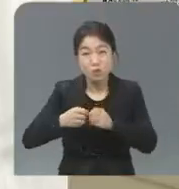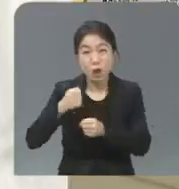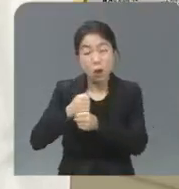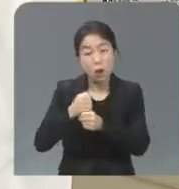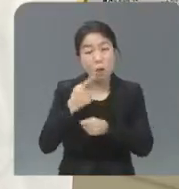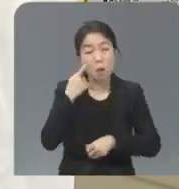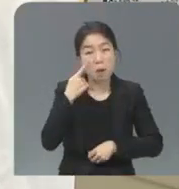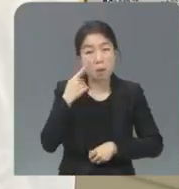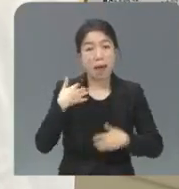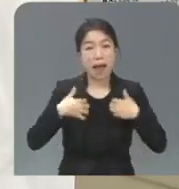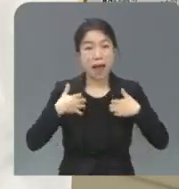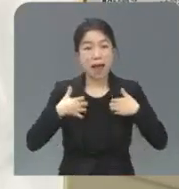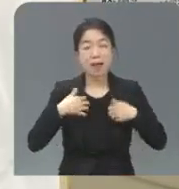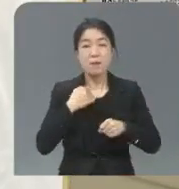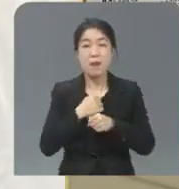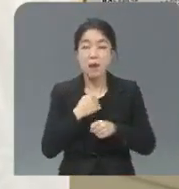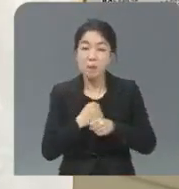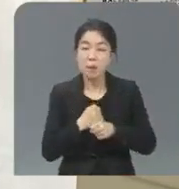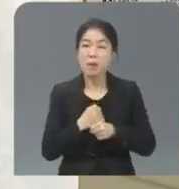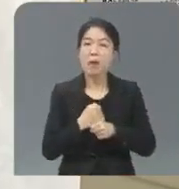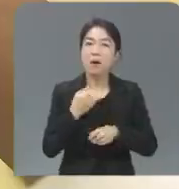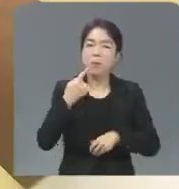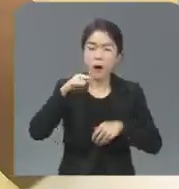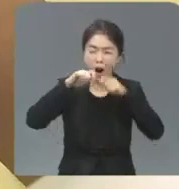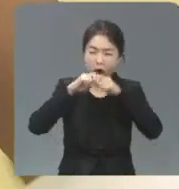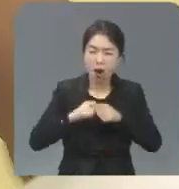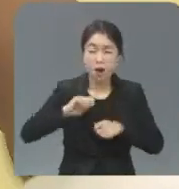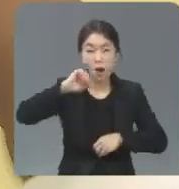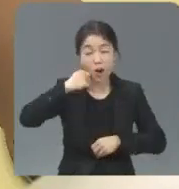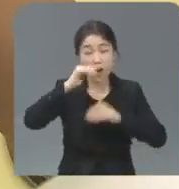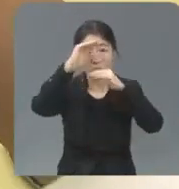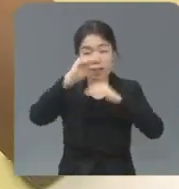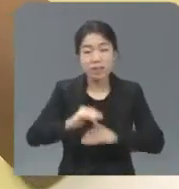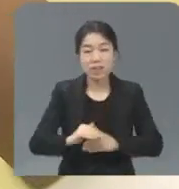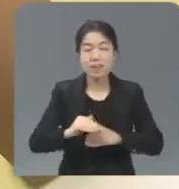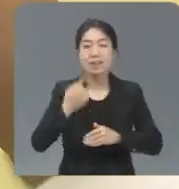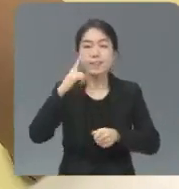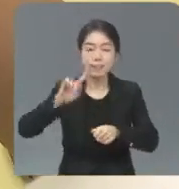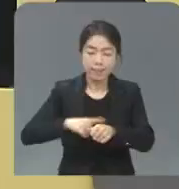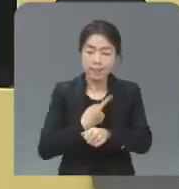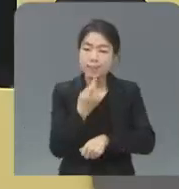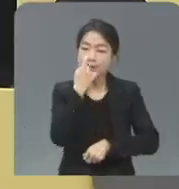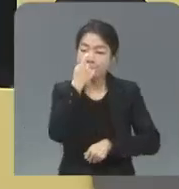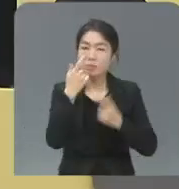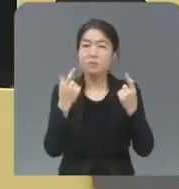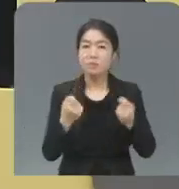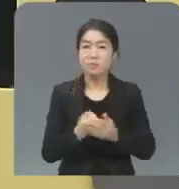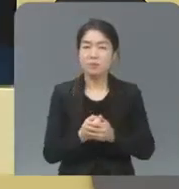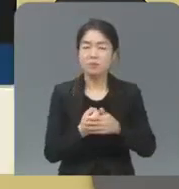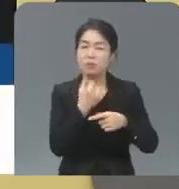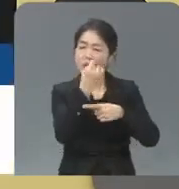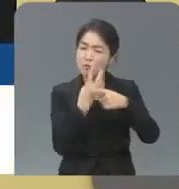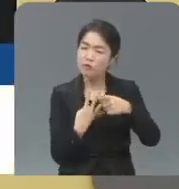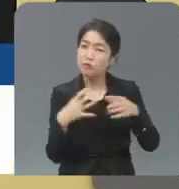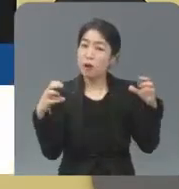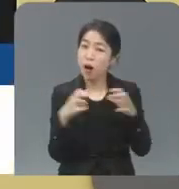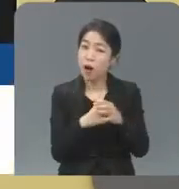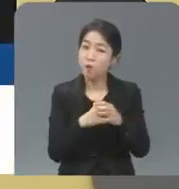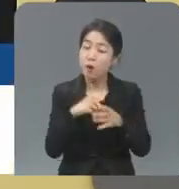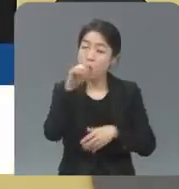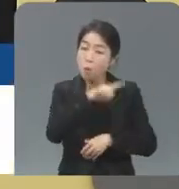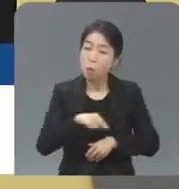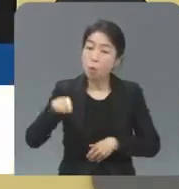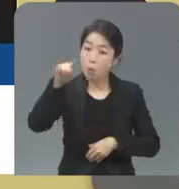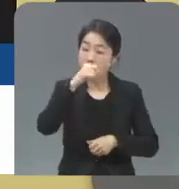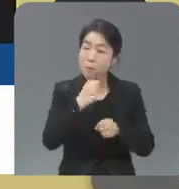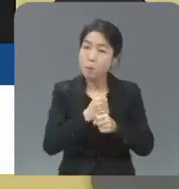게임으로 즐기면서 개념부터 심화 내용까지 자연스럽게 익힐 수 있습니다. 분수를 합쳐서 원으로